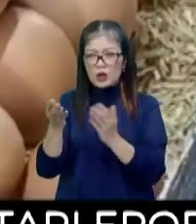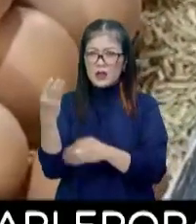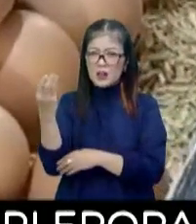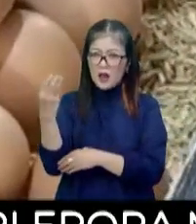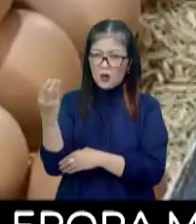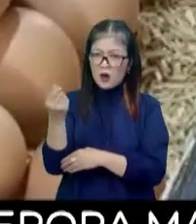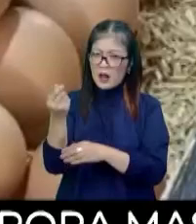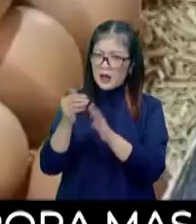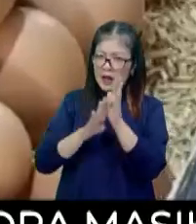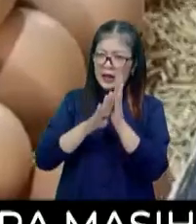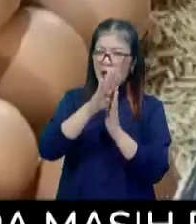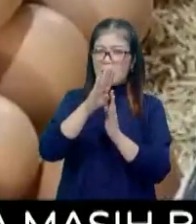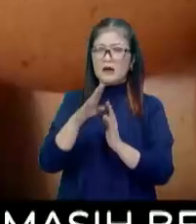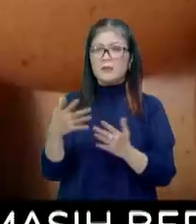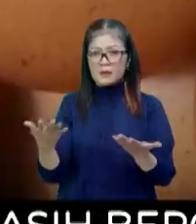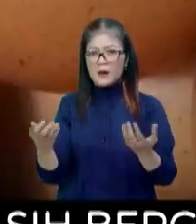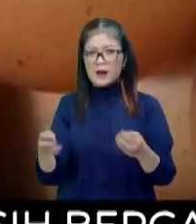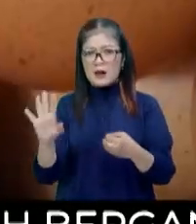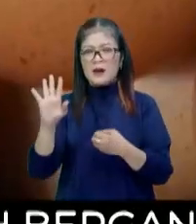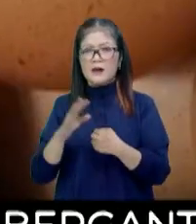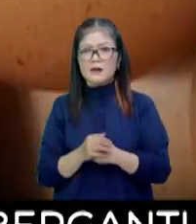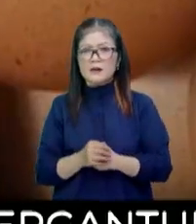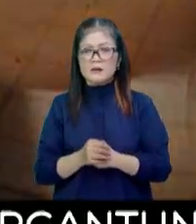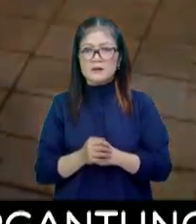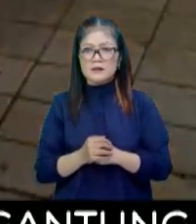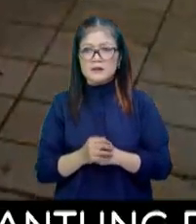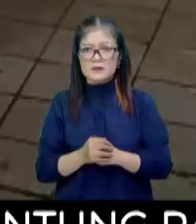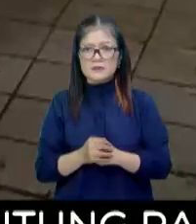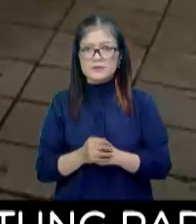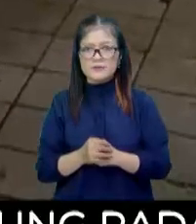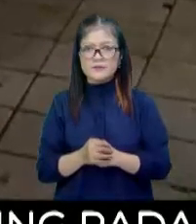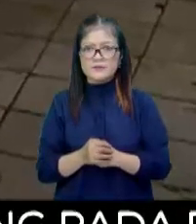Dari Bekasi, Jawa Barat, Ramadi Dayat, iNews, melaporkan.